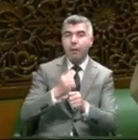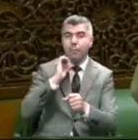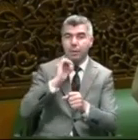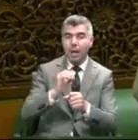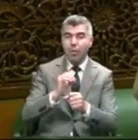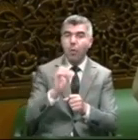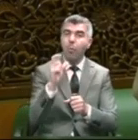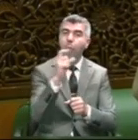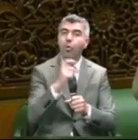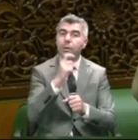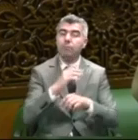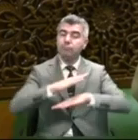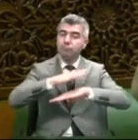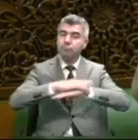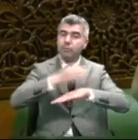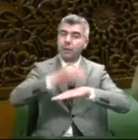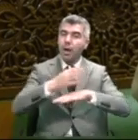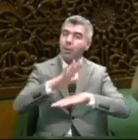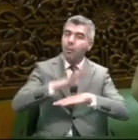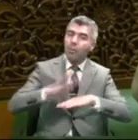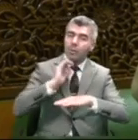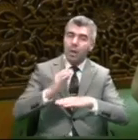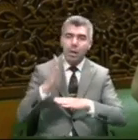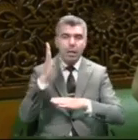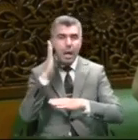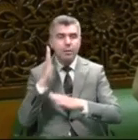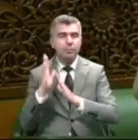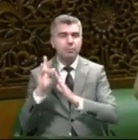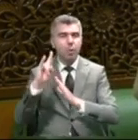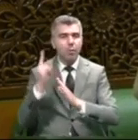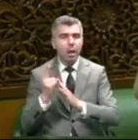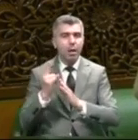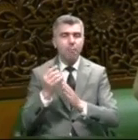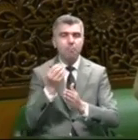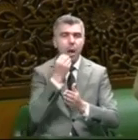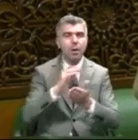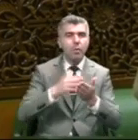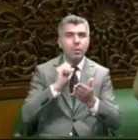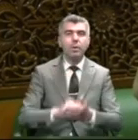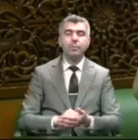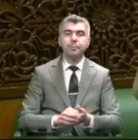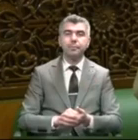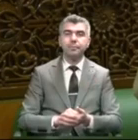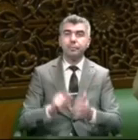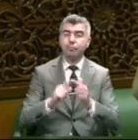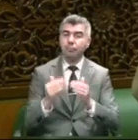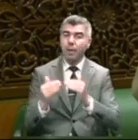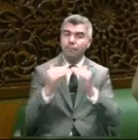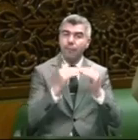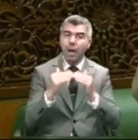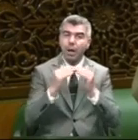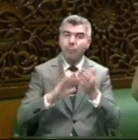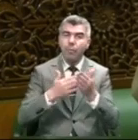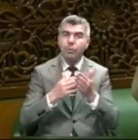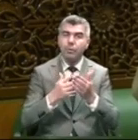الشرعي وفي احسن الظروف على مستوى الايواء والاقامه والتنقل فان تعيين تعزيز التنسيق مع كل المتدخرين